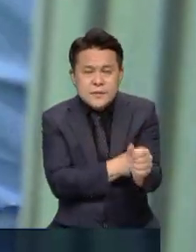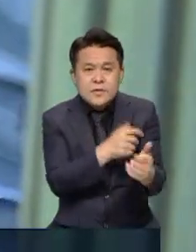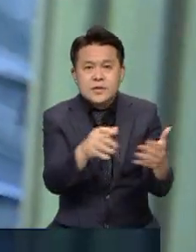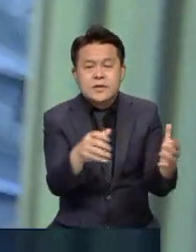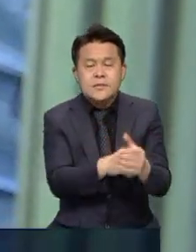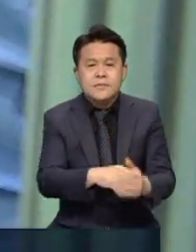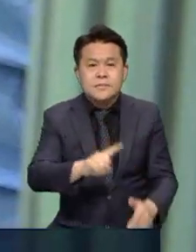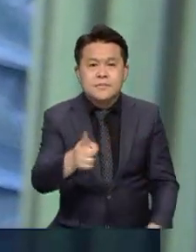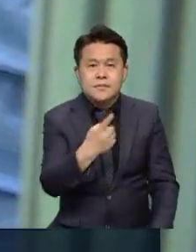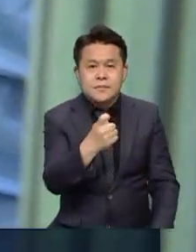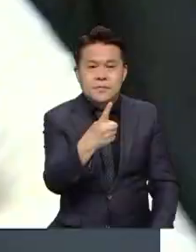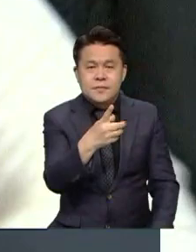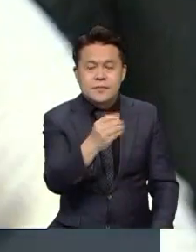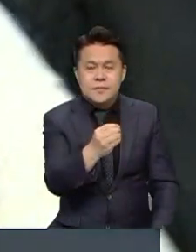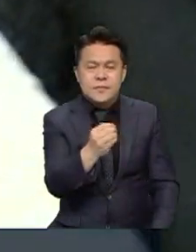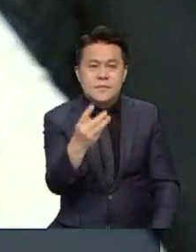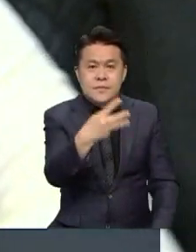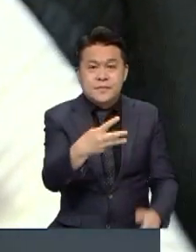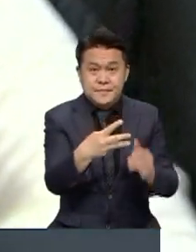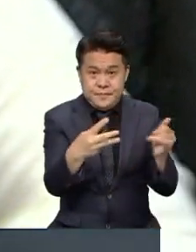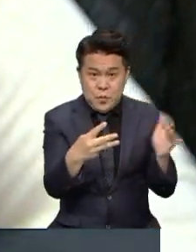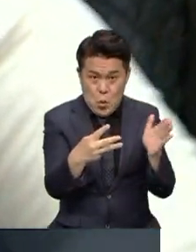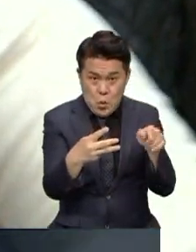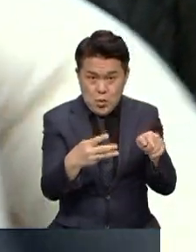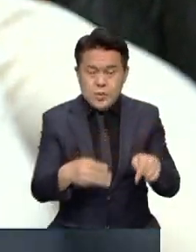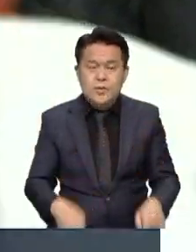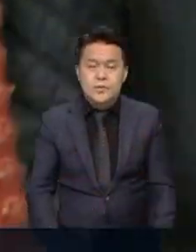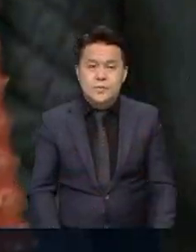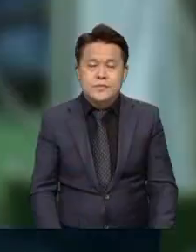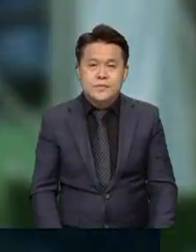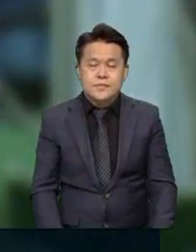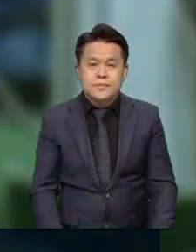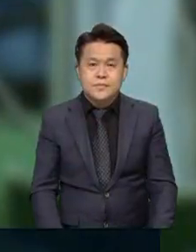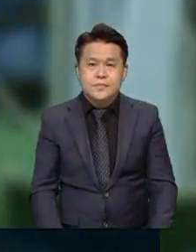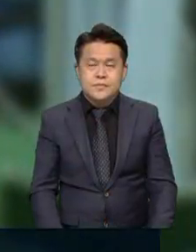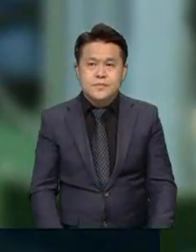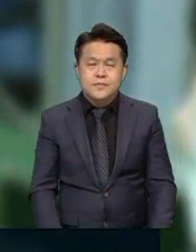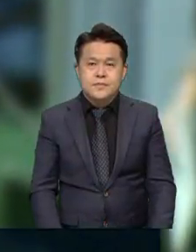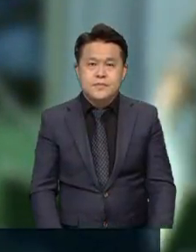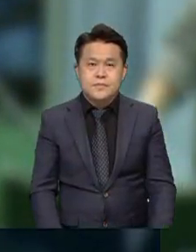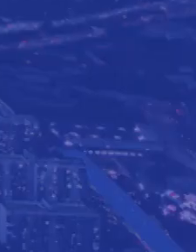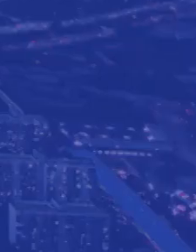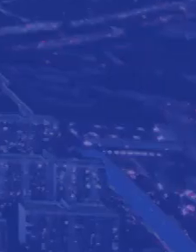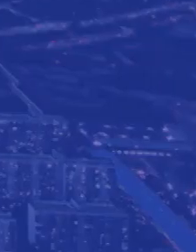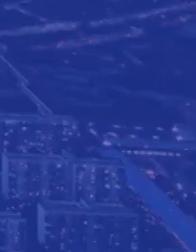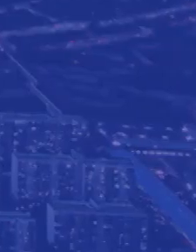접종자는 111만 3천여 명으로 집계됐습니다. SBS 김영래입니다.